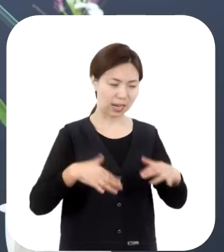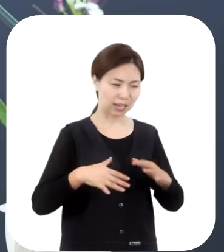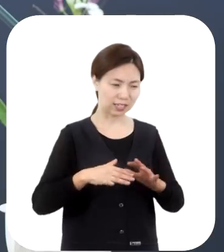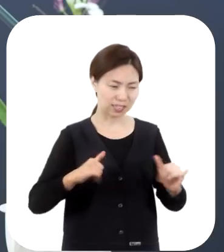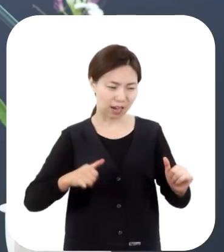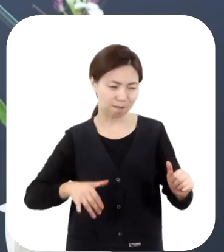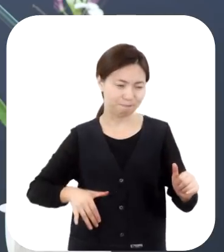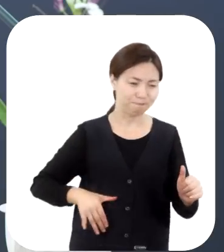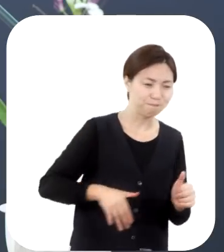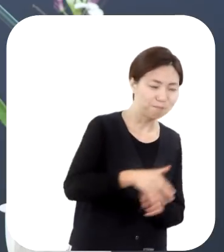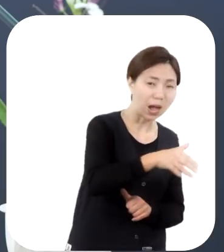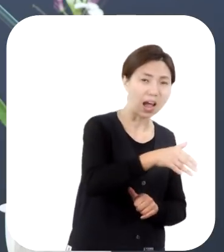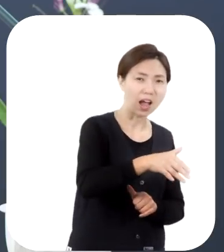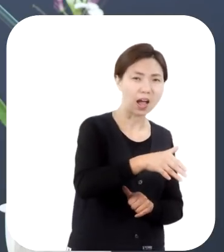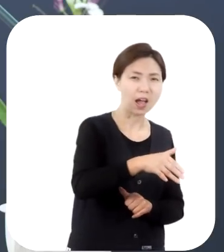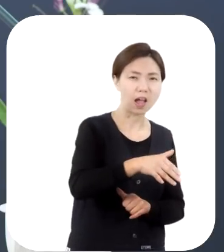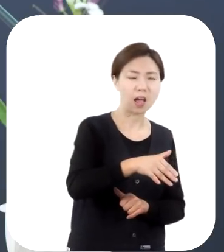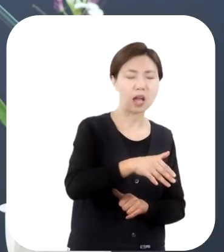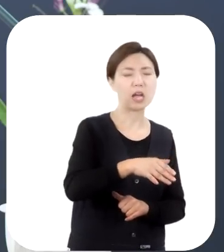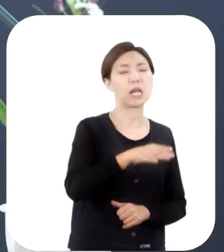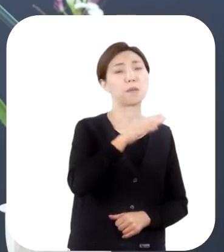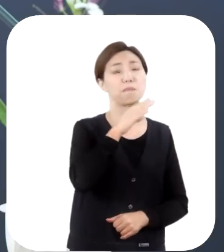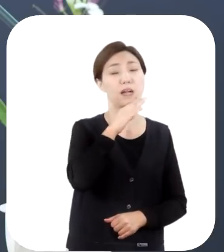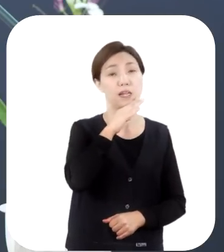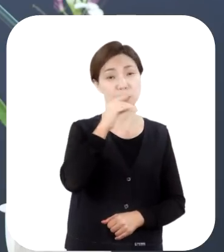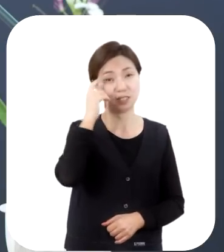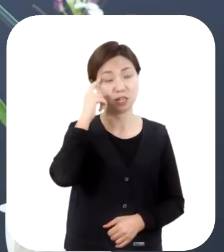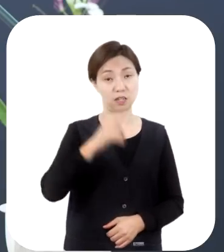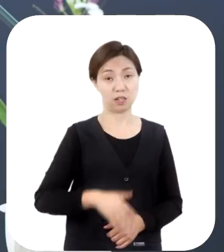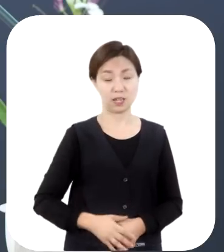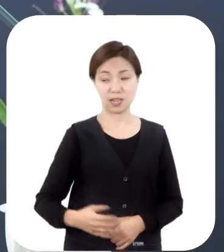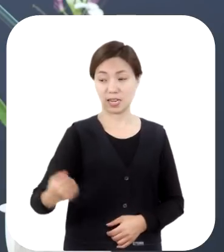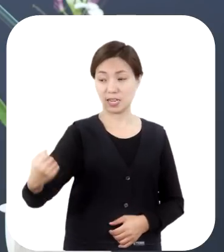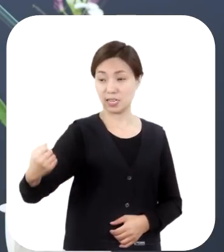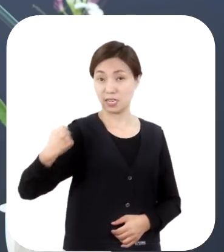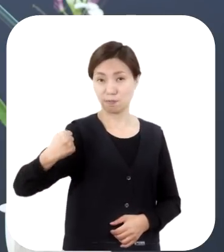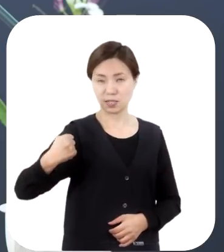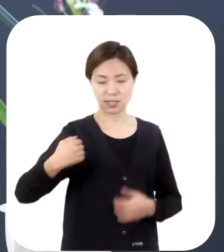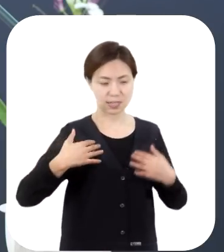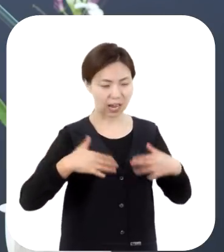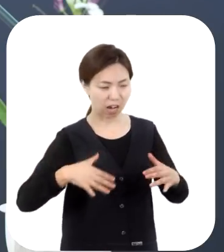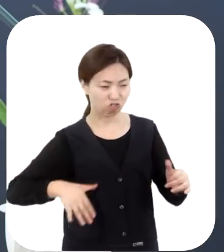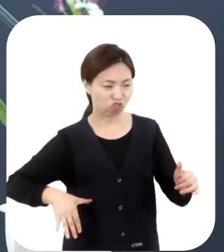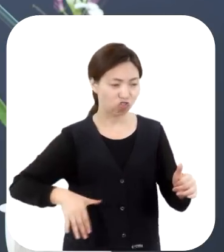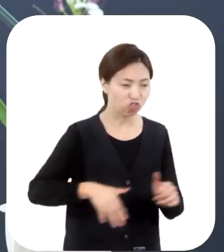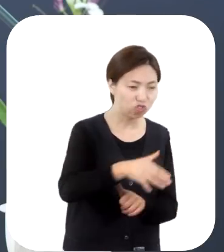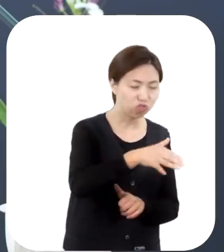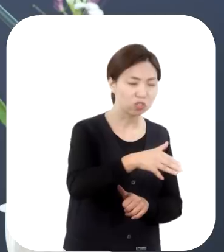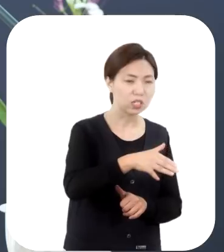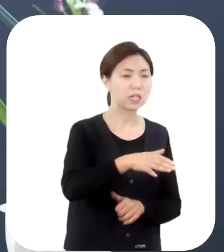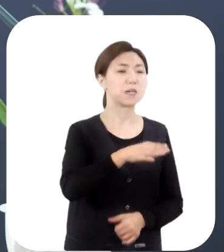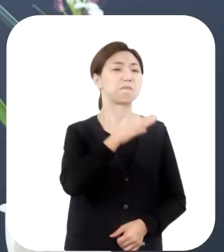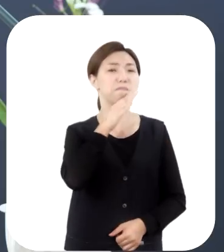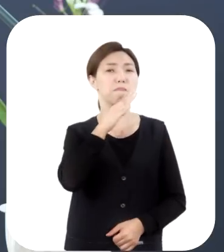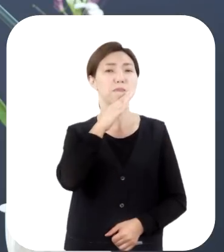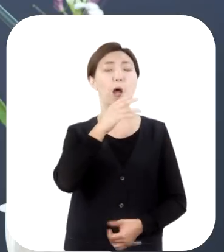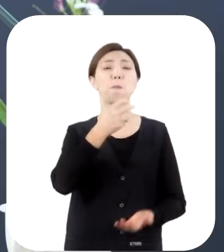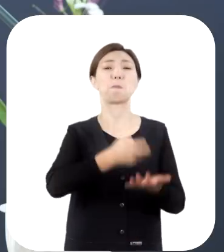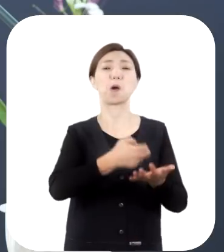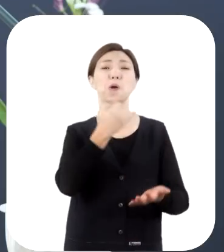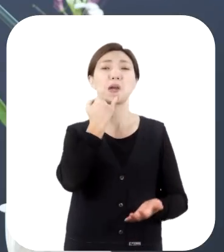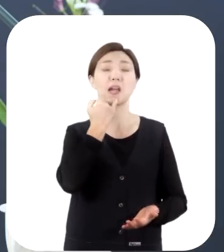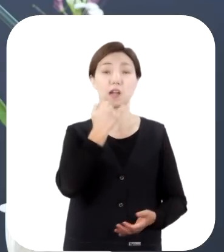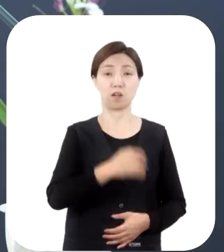합리화해 왔습니다. 강한 것이 약한 것을 죽이는 것은 정당한 거다.